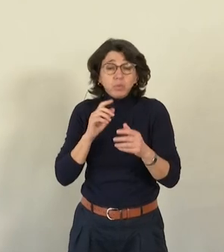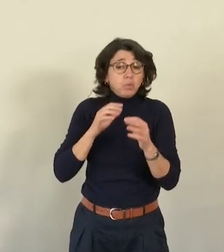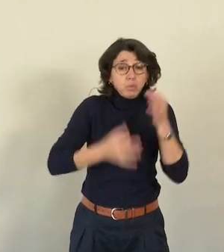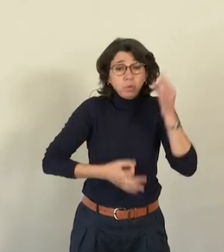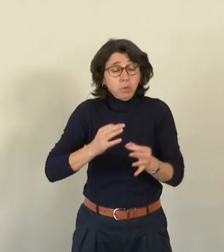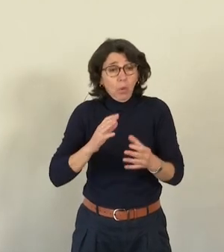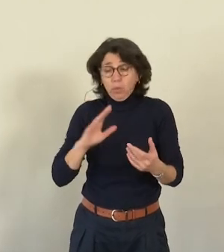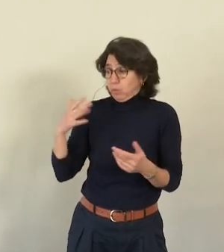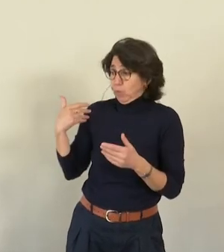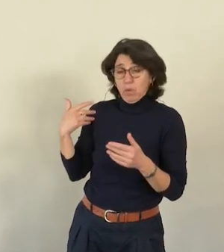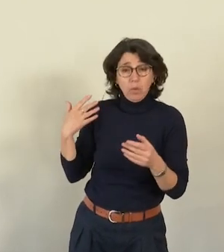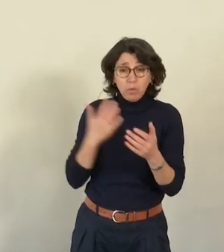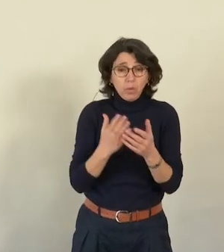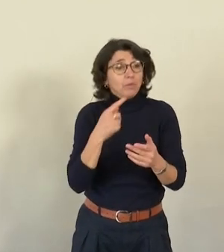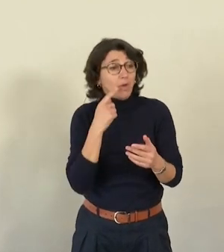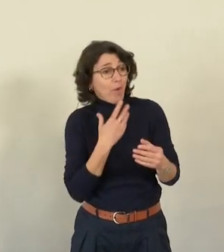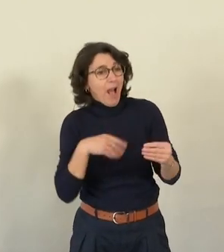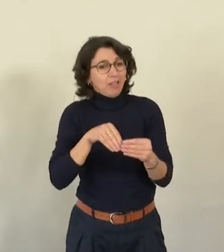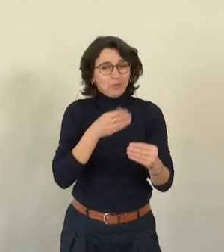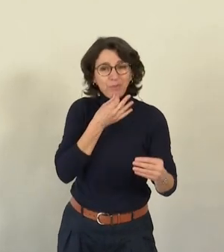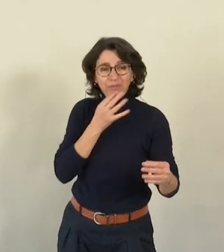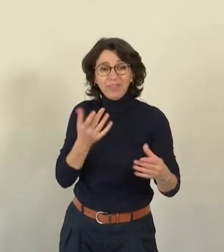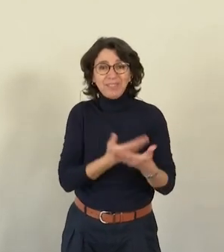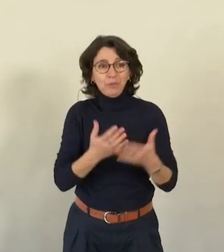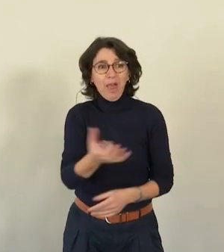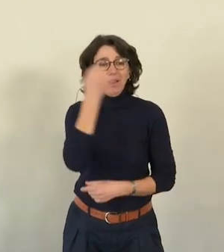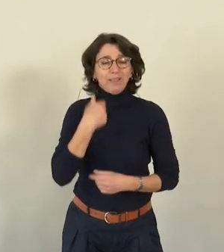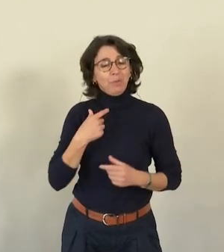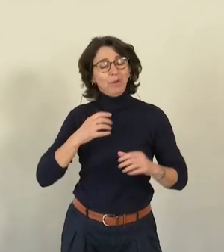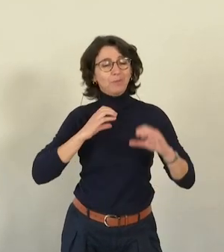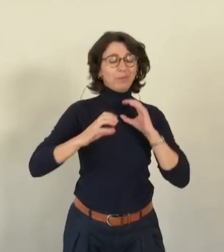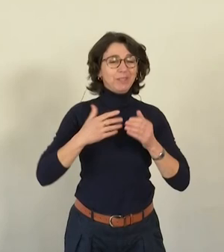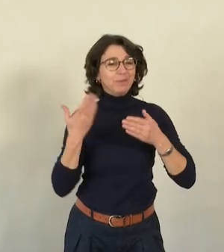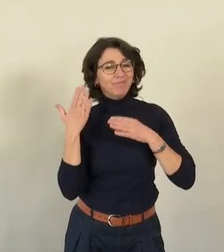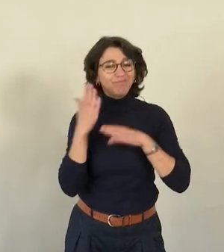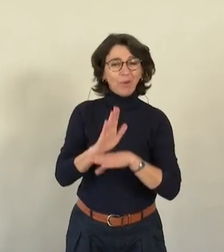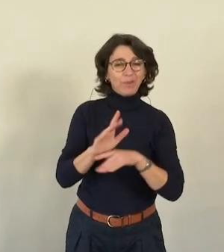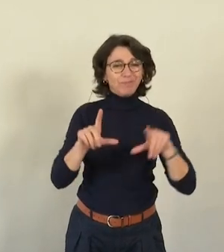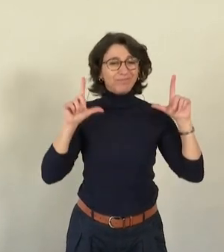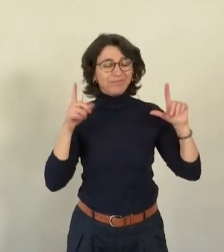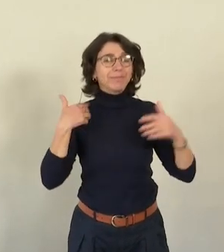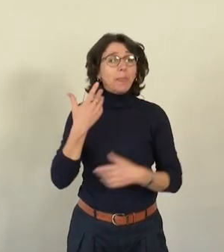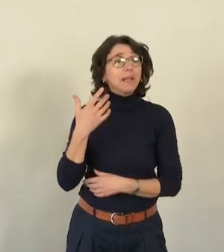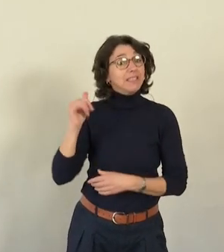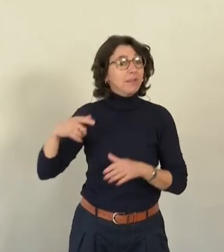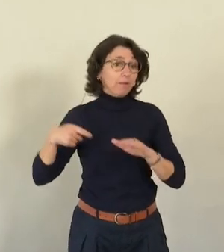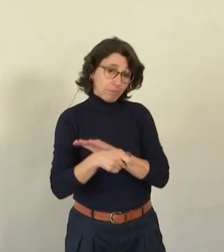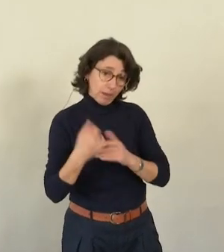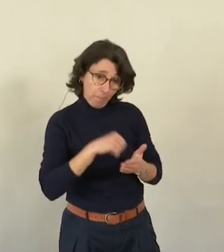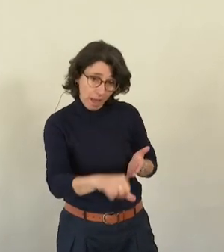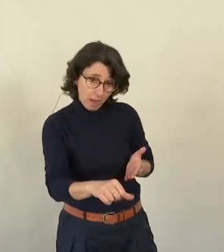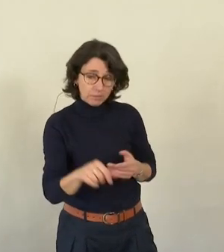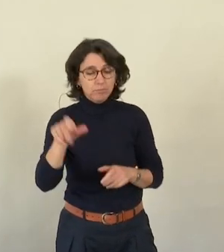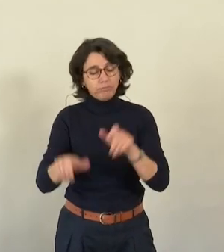vous d'une opération supplémentaire de communication qui est financé par le contribuable de la ville puisque vous allez pouvoir